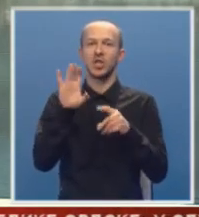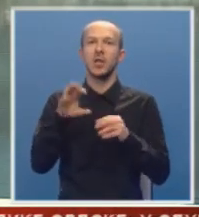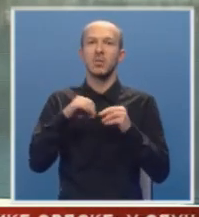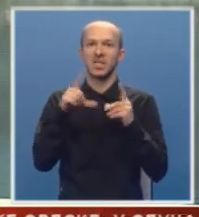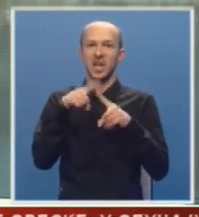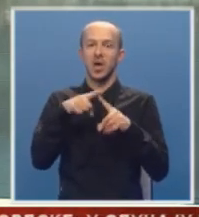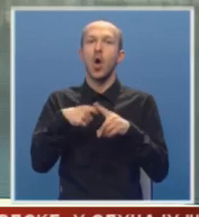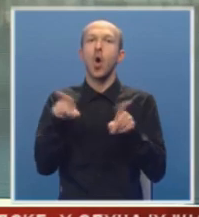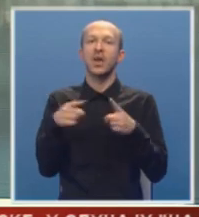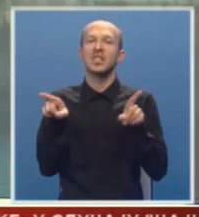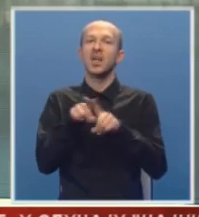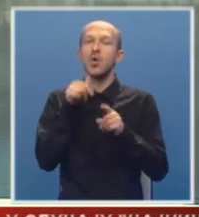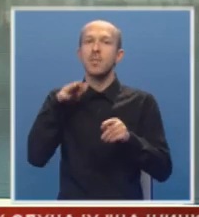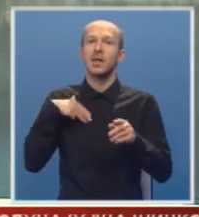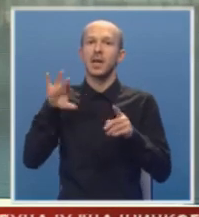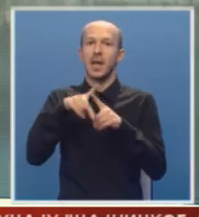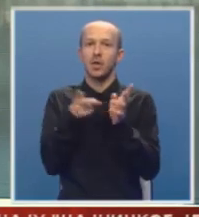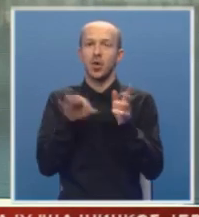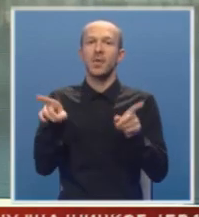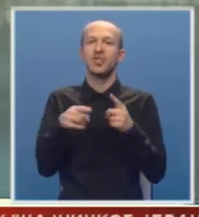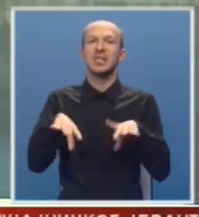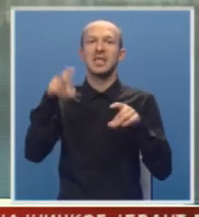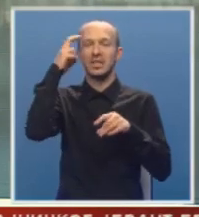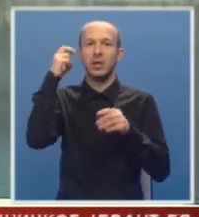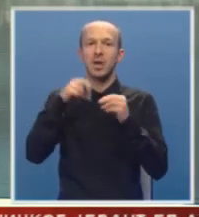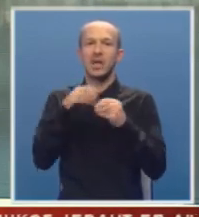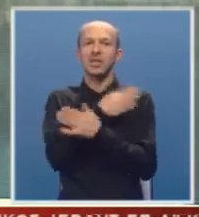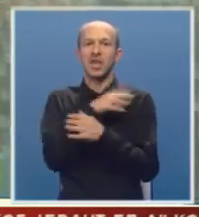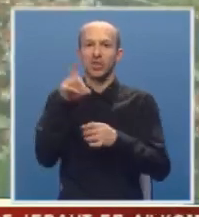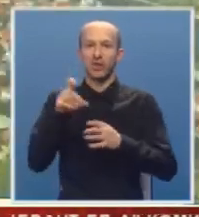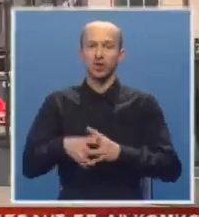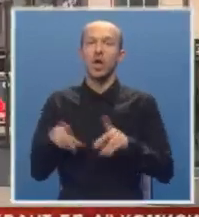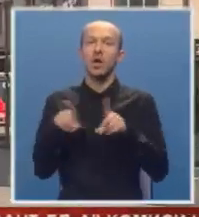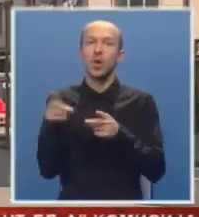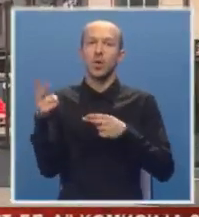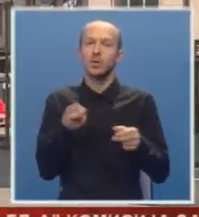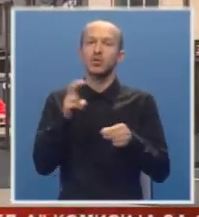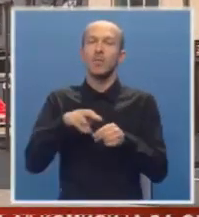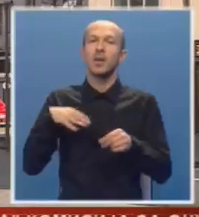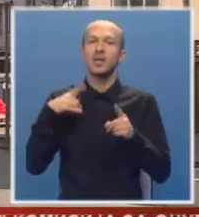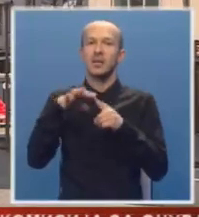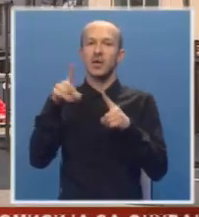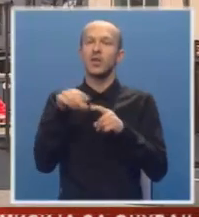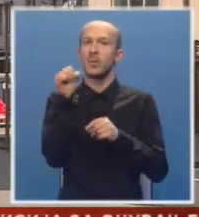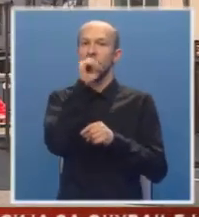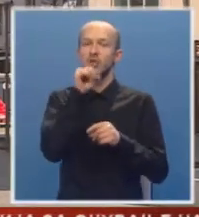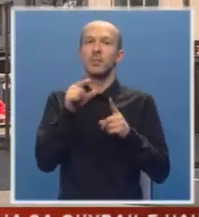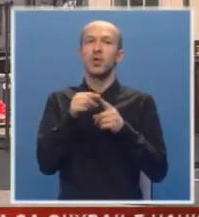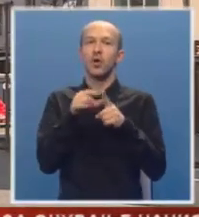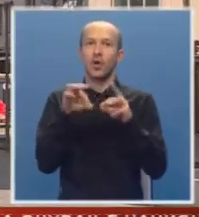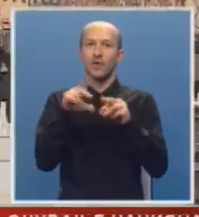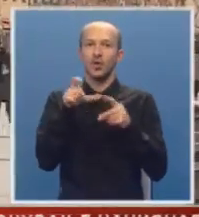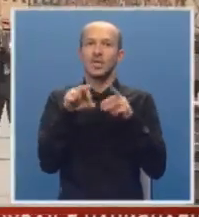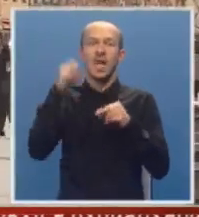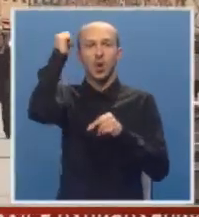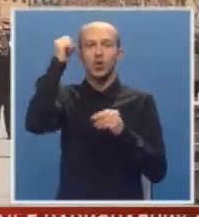Bistrik orkestar, kao i mlada etno pjevačica iz Crne Gore Branka Zečević. Kao gosti nastupit će mladi talentovani pjevači Pavlina Radovanović